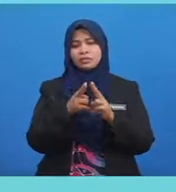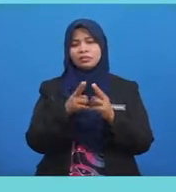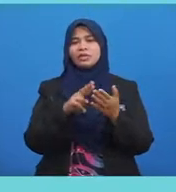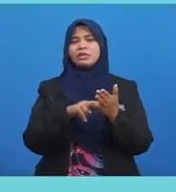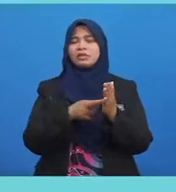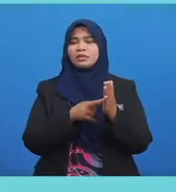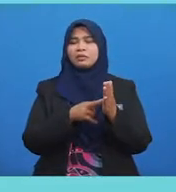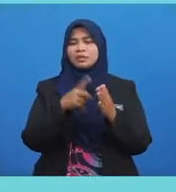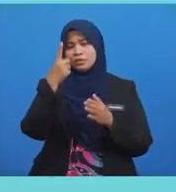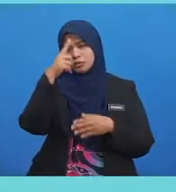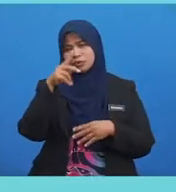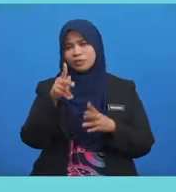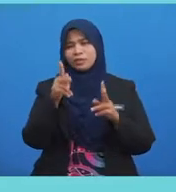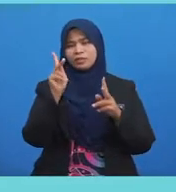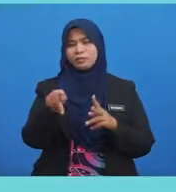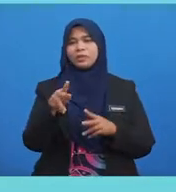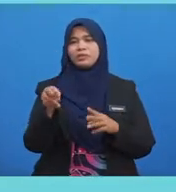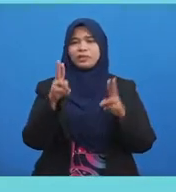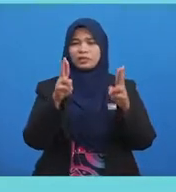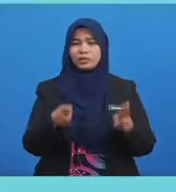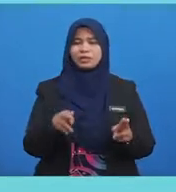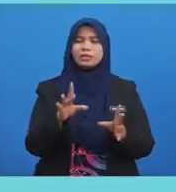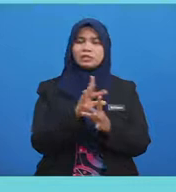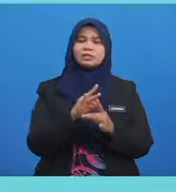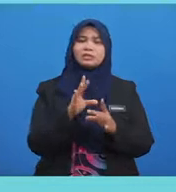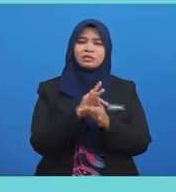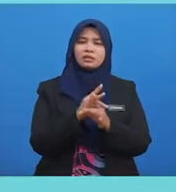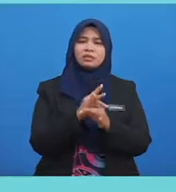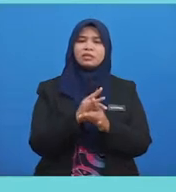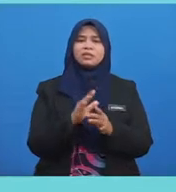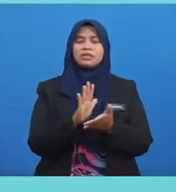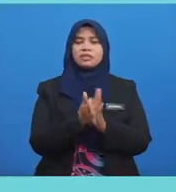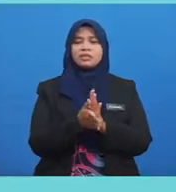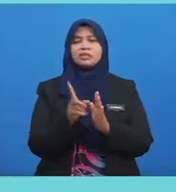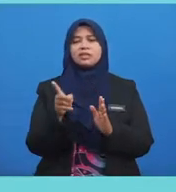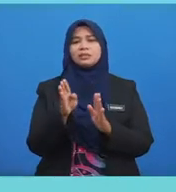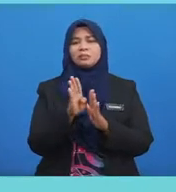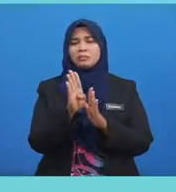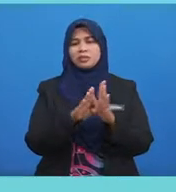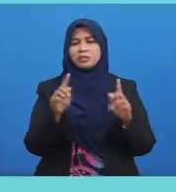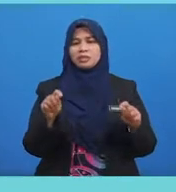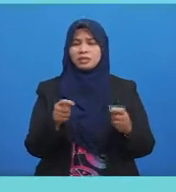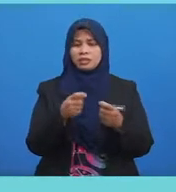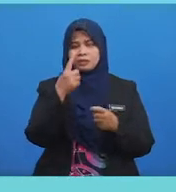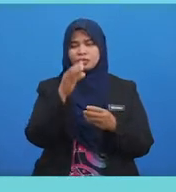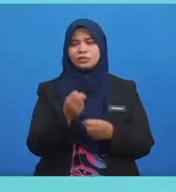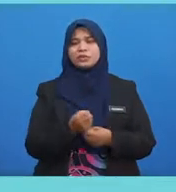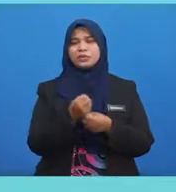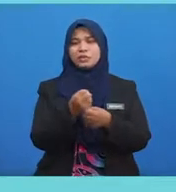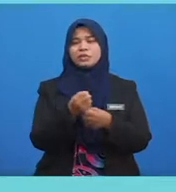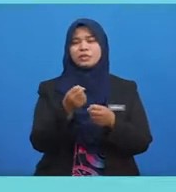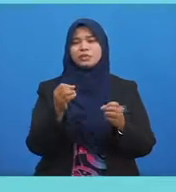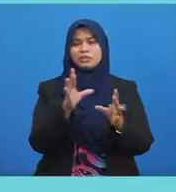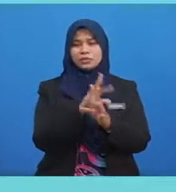segera bagi memenuhi keperluan penduduk. Oleh sebab itu, Vinebrook bertindak untuk menyerahkan